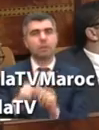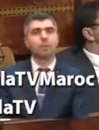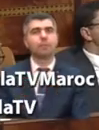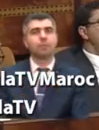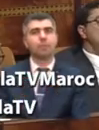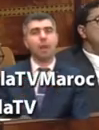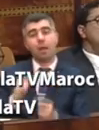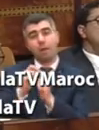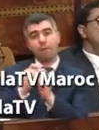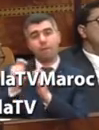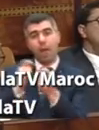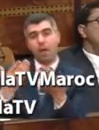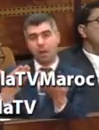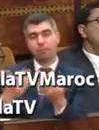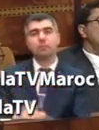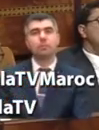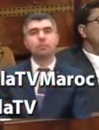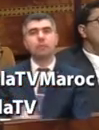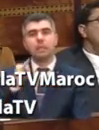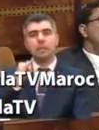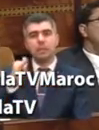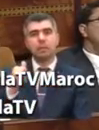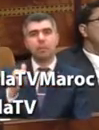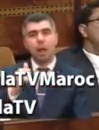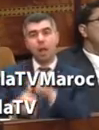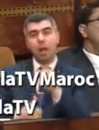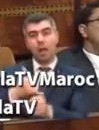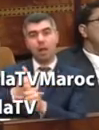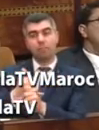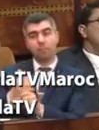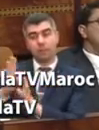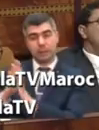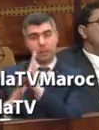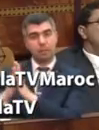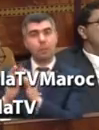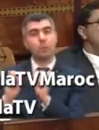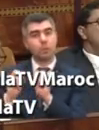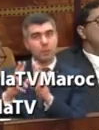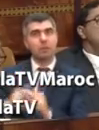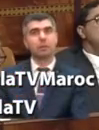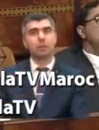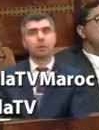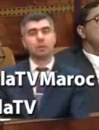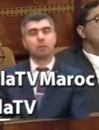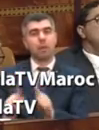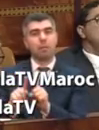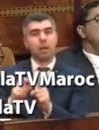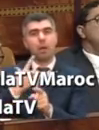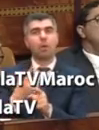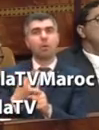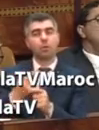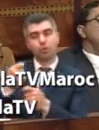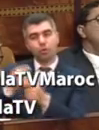نتفق معكم سيد الوزير، النجاح المطلق في السنه او قبل السنوات الماضيه كانت هناك القدرة الشرائية